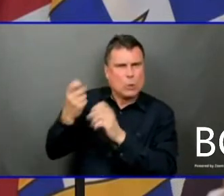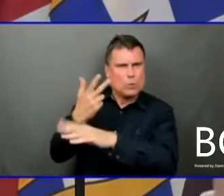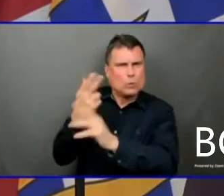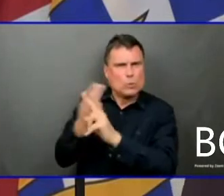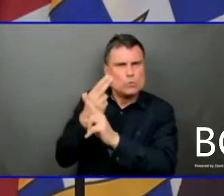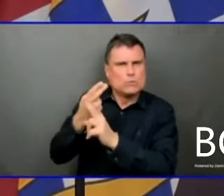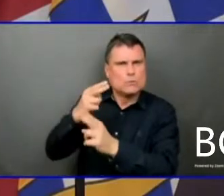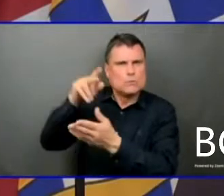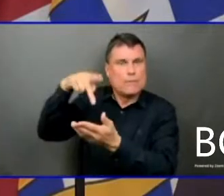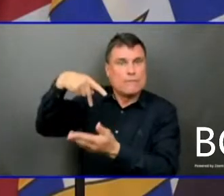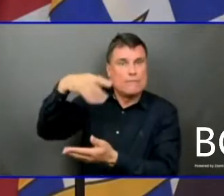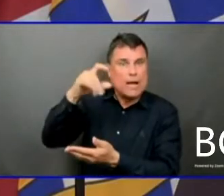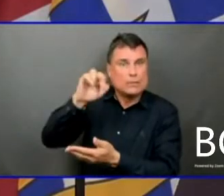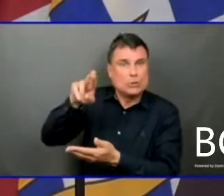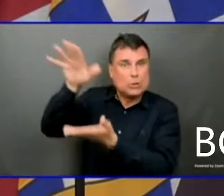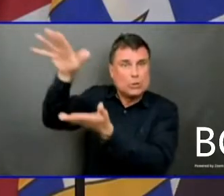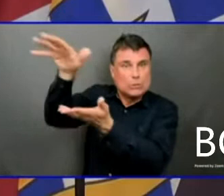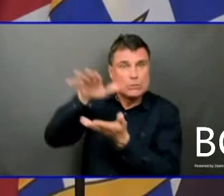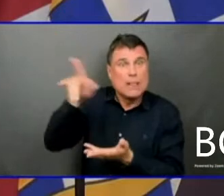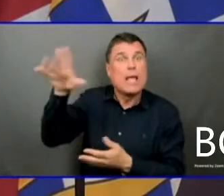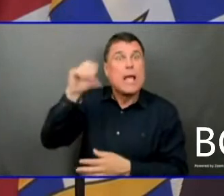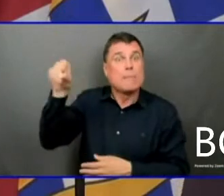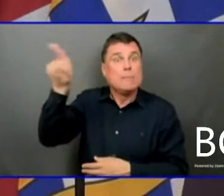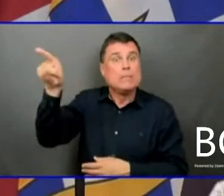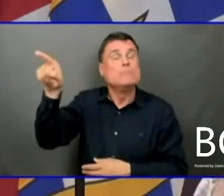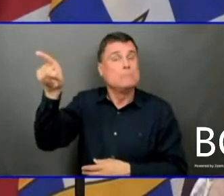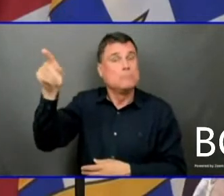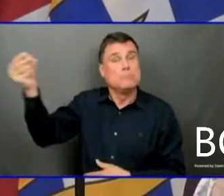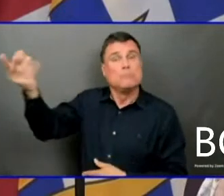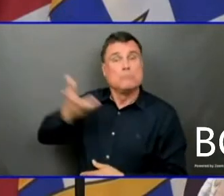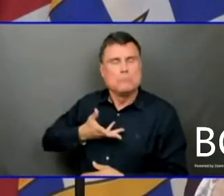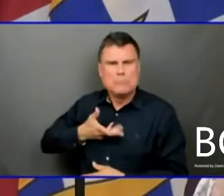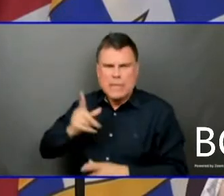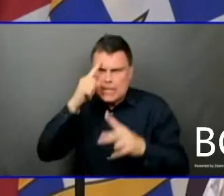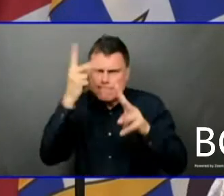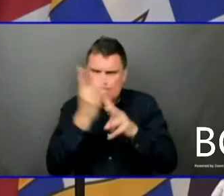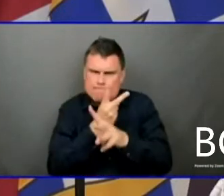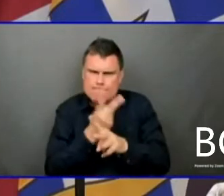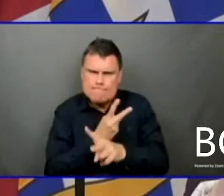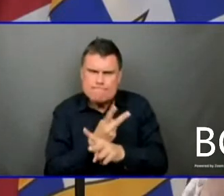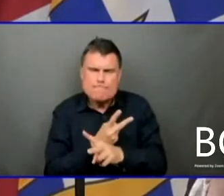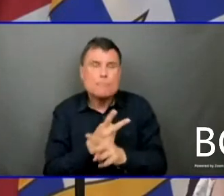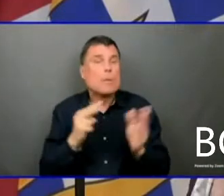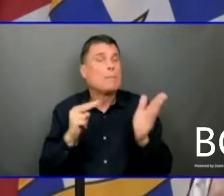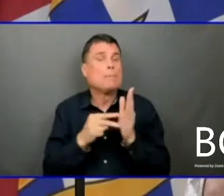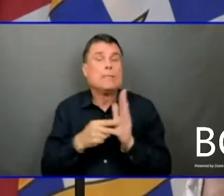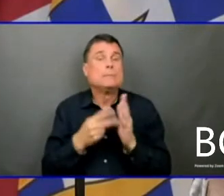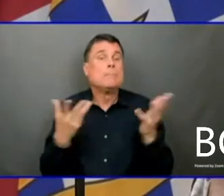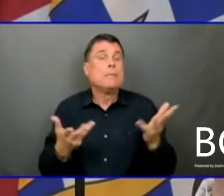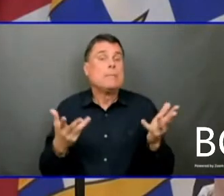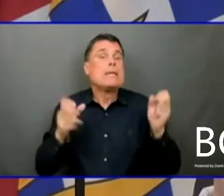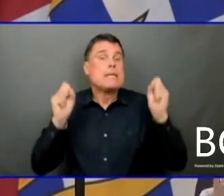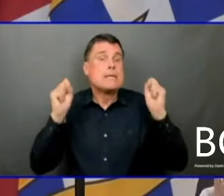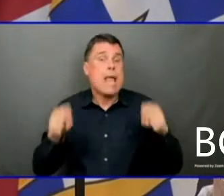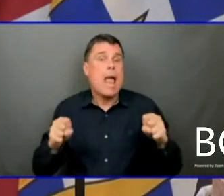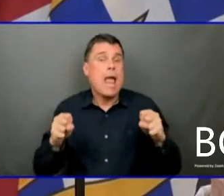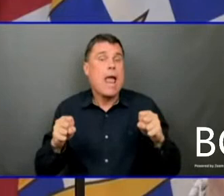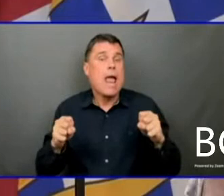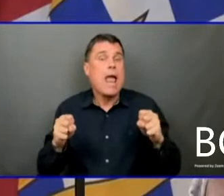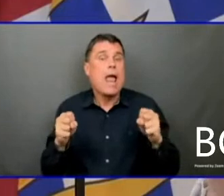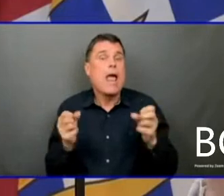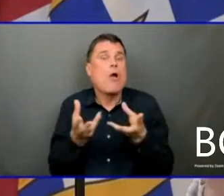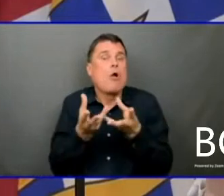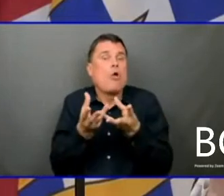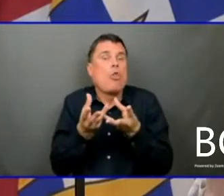个条件有限我看过一篇报道，也是说到了为什么发达国家施打疫